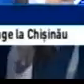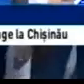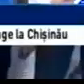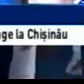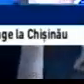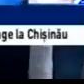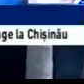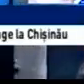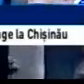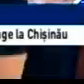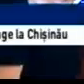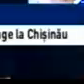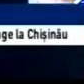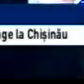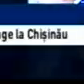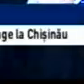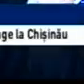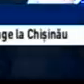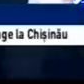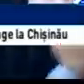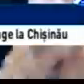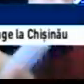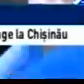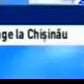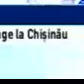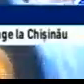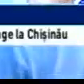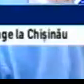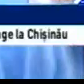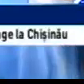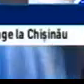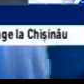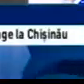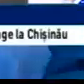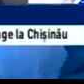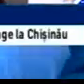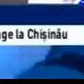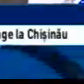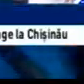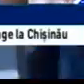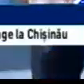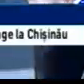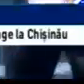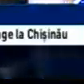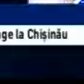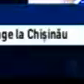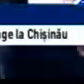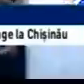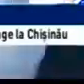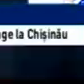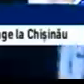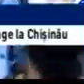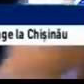Au cântat și au fluturat tricolorul de bucurie că s-au văzut de partea stângă a Prutului, trecuți de Vama Leușeni. Așa au sărbătorit unioniștii